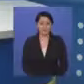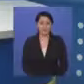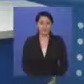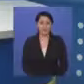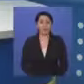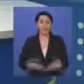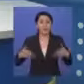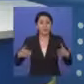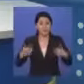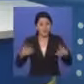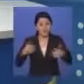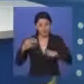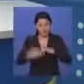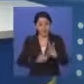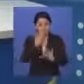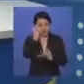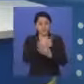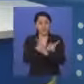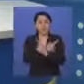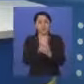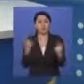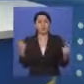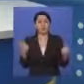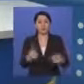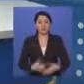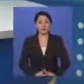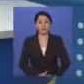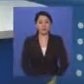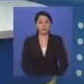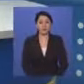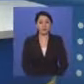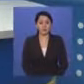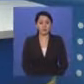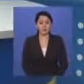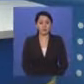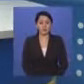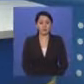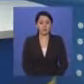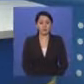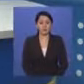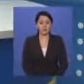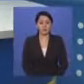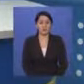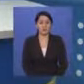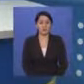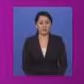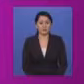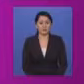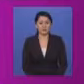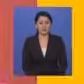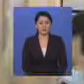Армыстар қымбат телекөрермендер, облыстың бастанасында қортынды жаңалықтар студияда Нұрсултан Тілектесов. Алдымен аңдатпа.